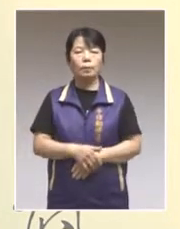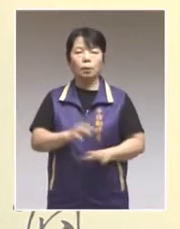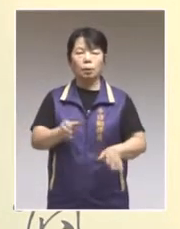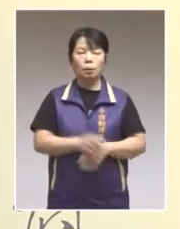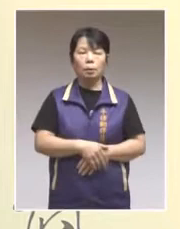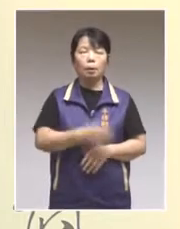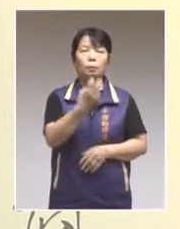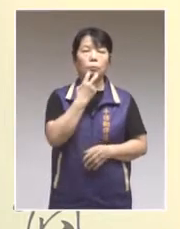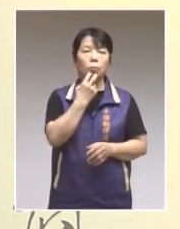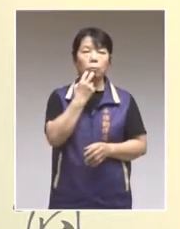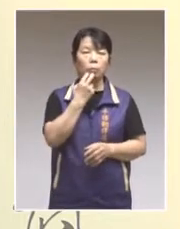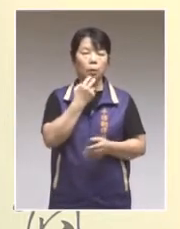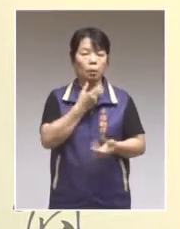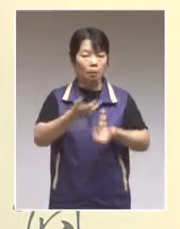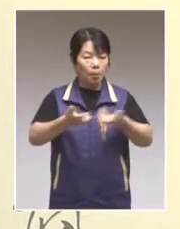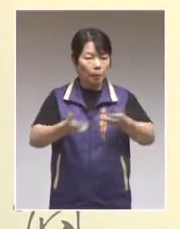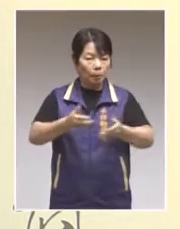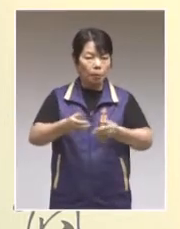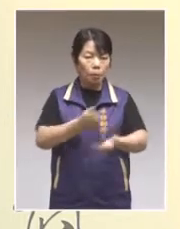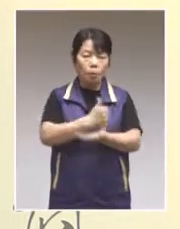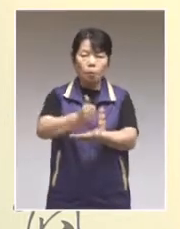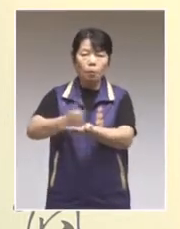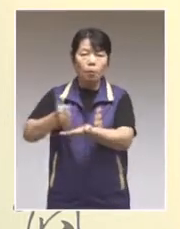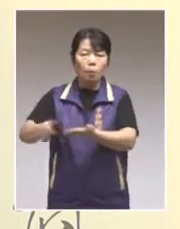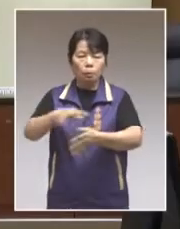中央这边的配付的一个规定来办理。